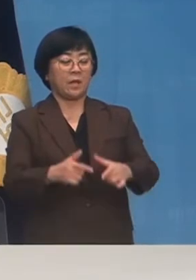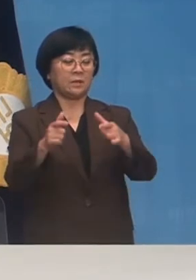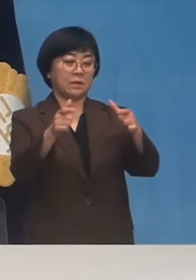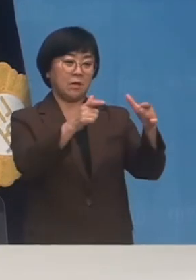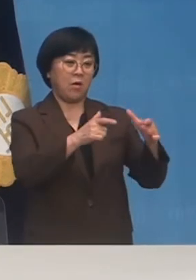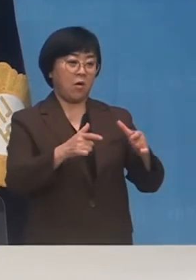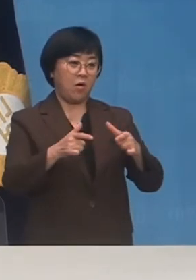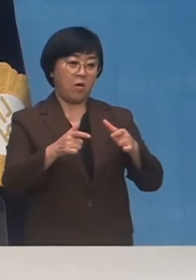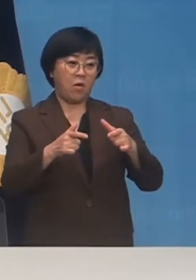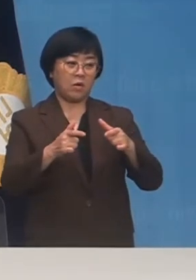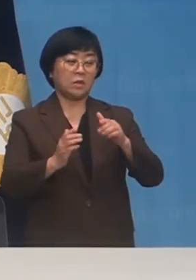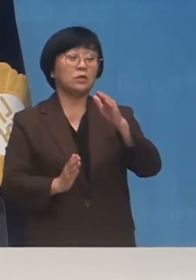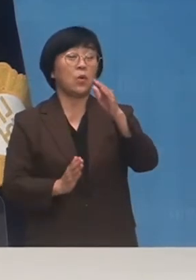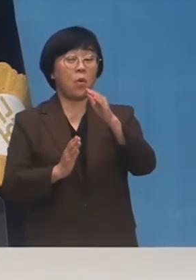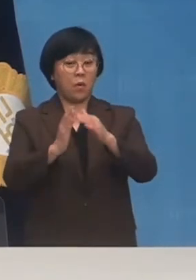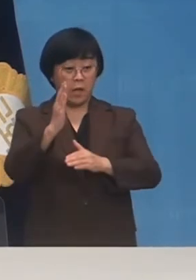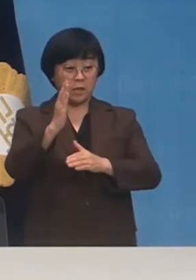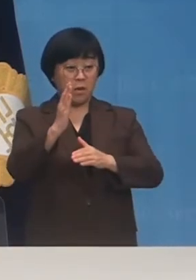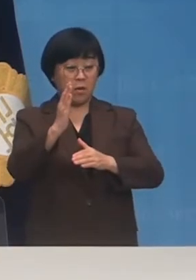지역주의와 타성에 젖은